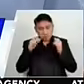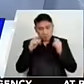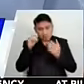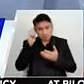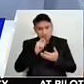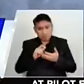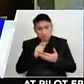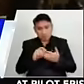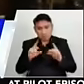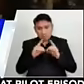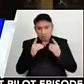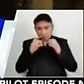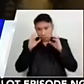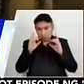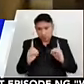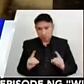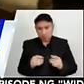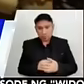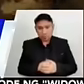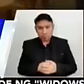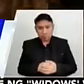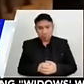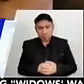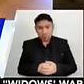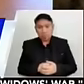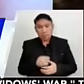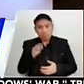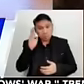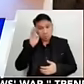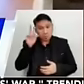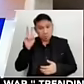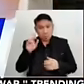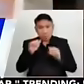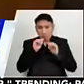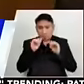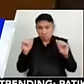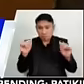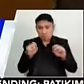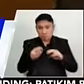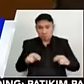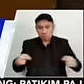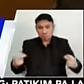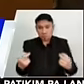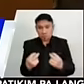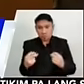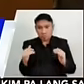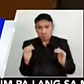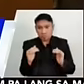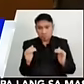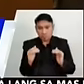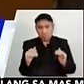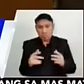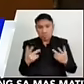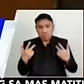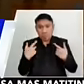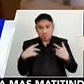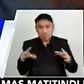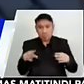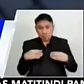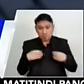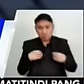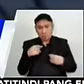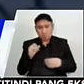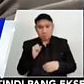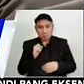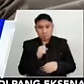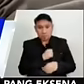sa July 19. Mismo ang Pangulo ang nag-anunsyo niyan sa cabinet meeting kanina umaga kung saan sinabi niyang tinanggap na ng senador ang appointment.